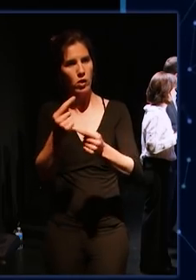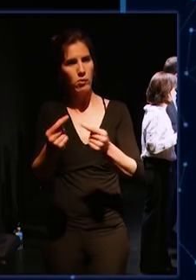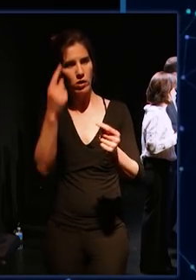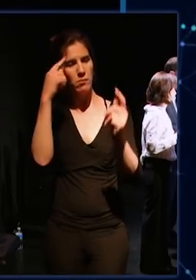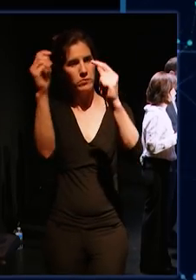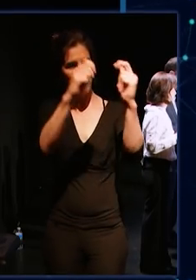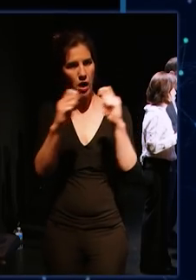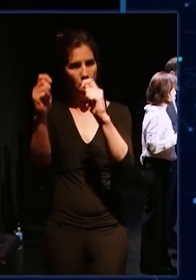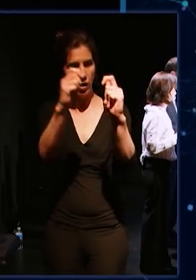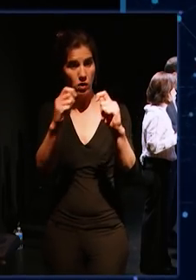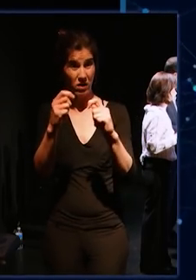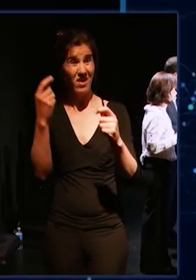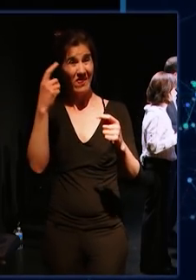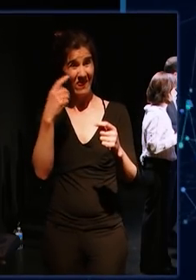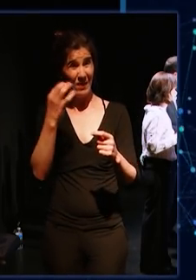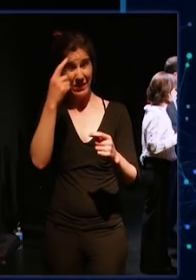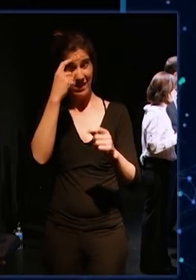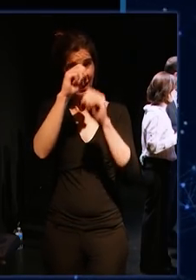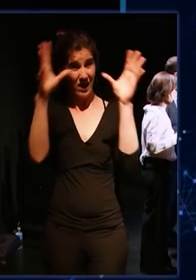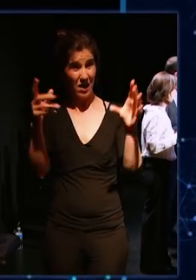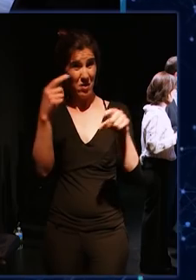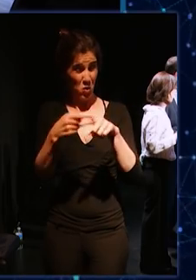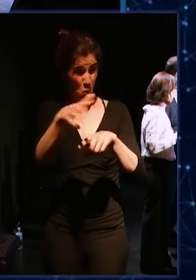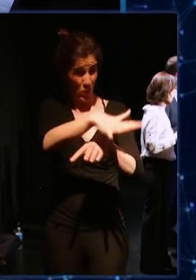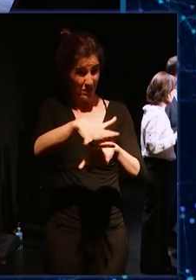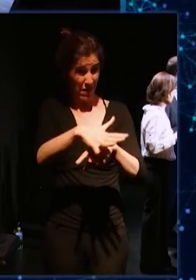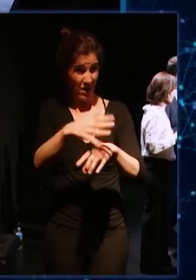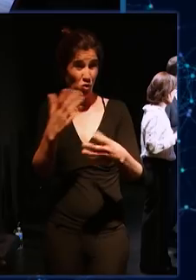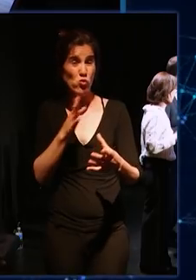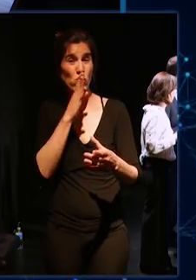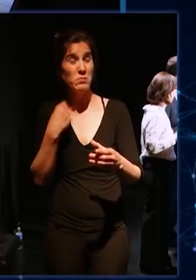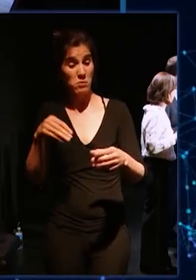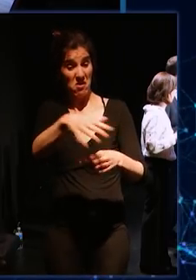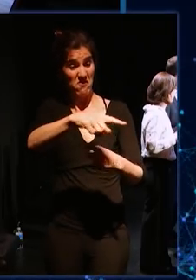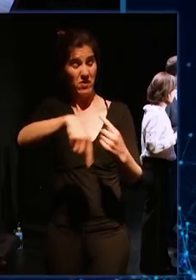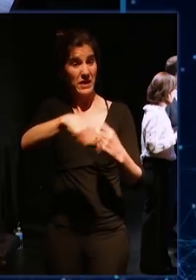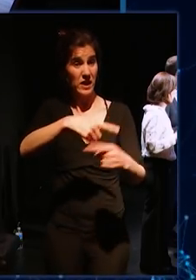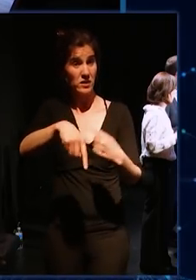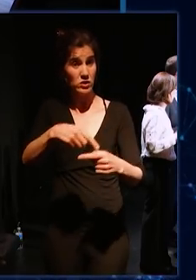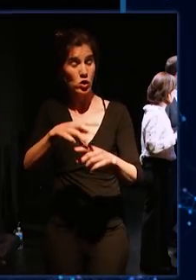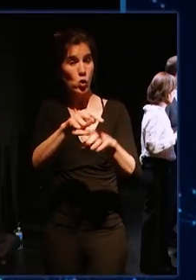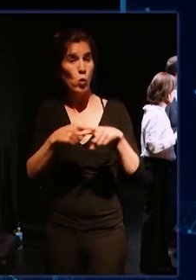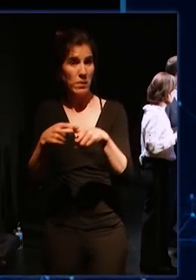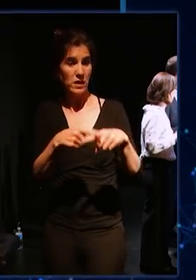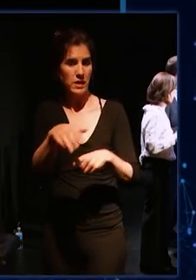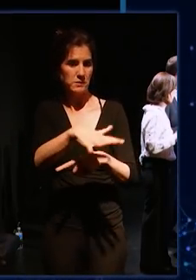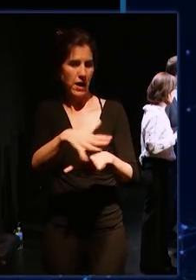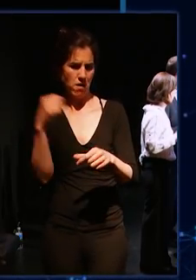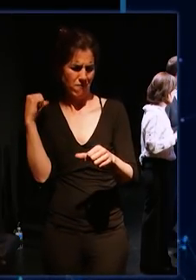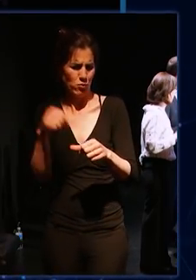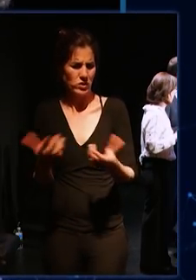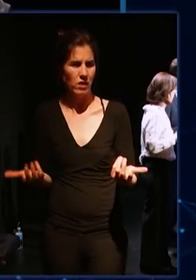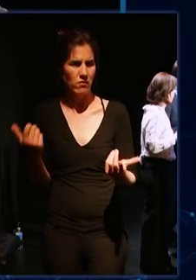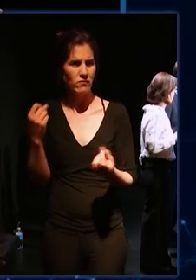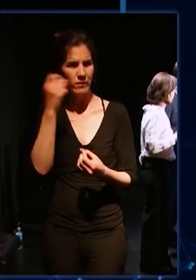és l'espai on les famílies més temps compartim a Cardedeu des de fa molt temps. Efectivament, una de les coses que nosaltres